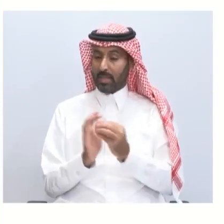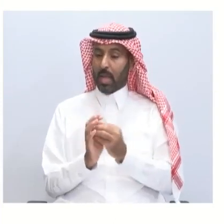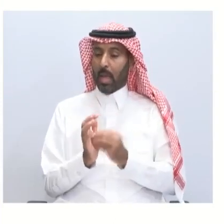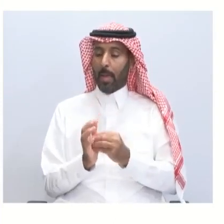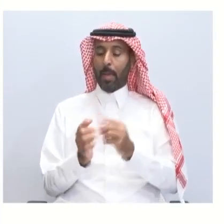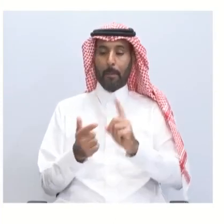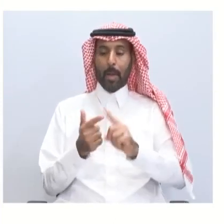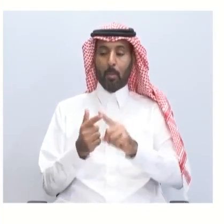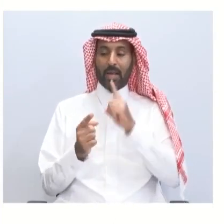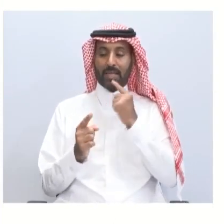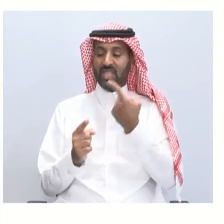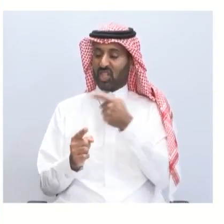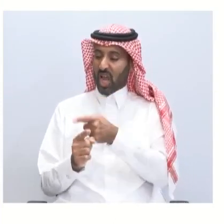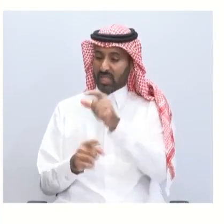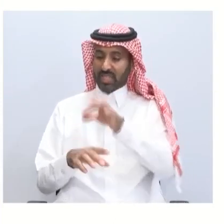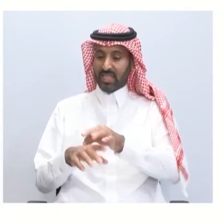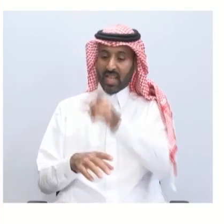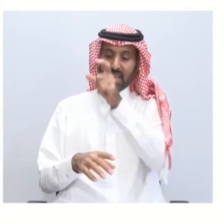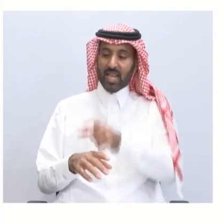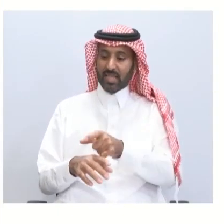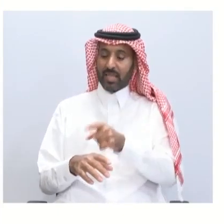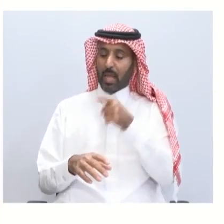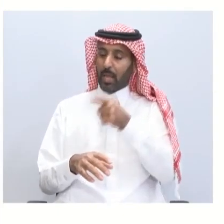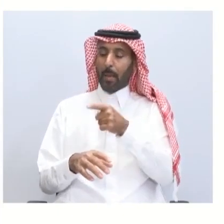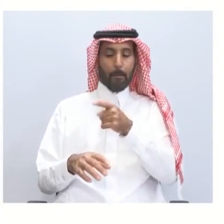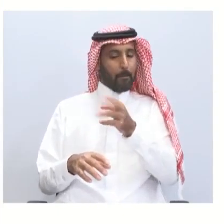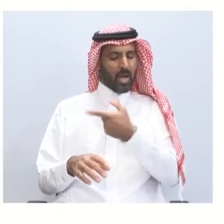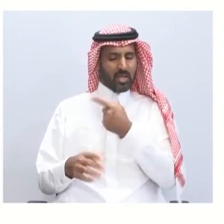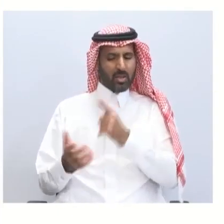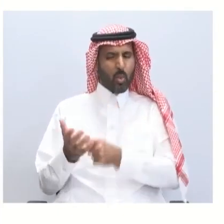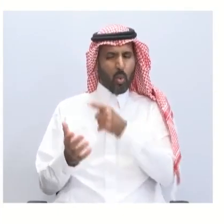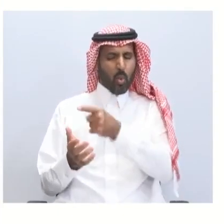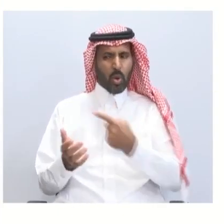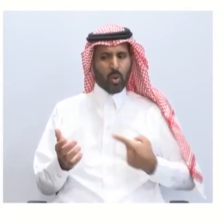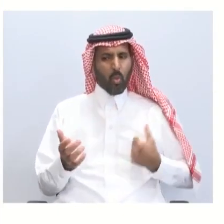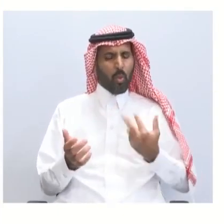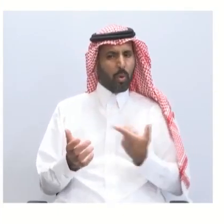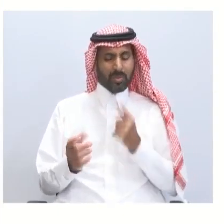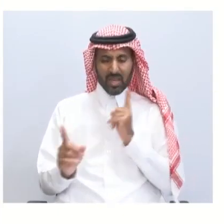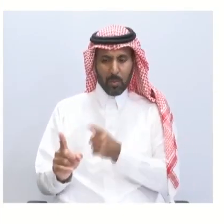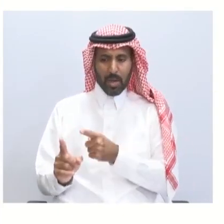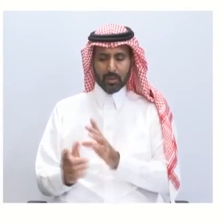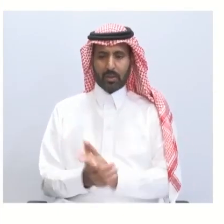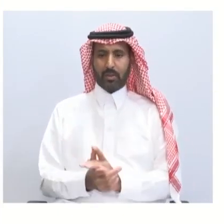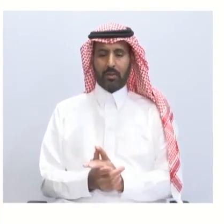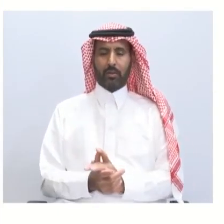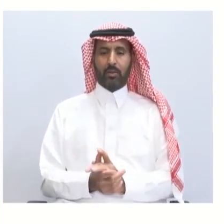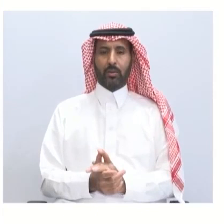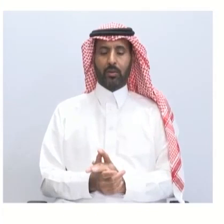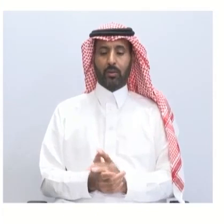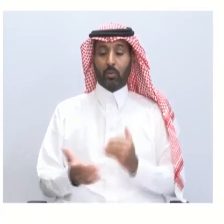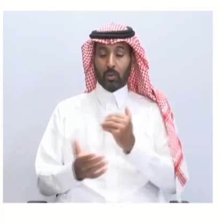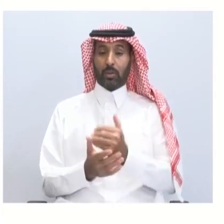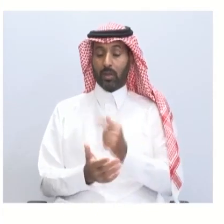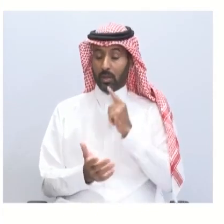الفرد التي لا تدل على هويته بشكل مباشر وقد